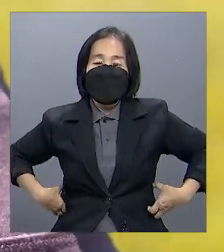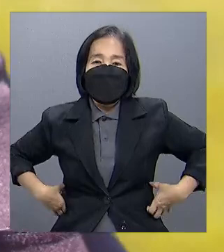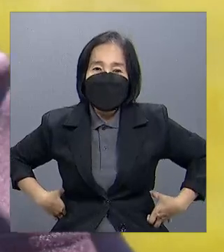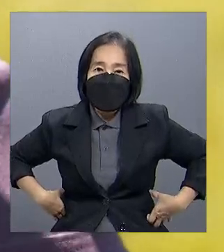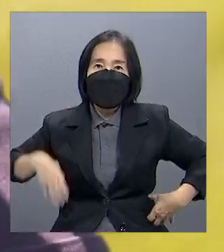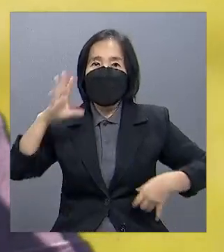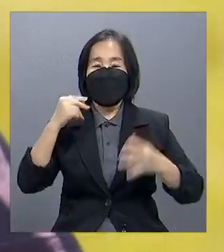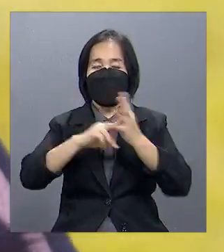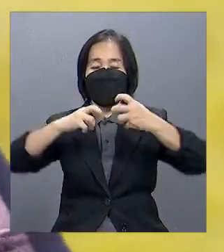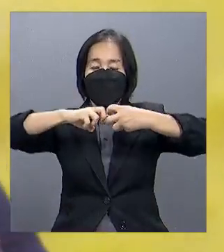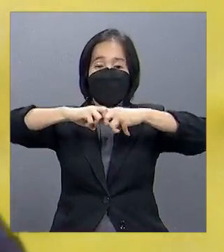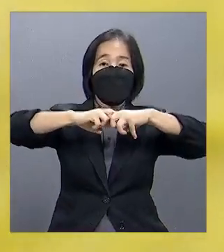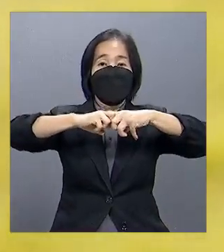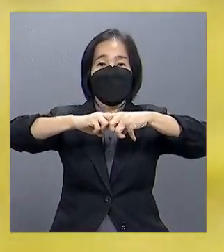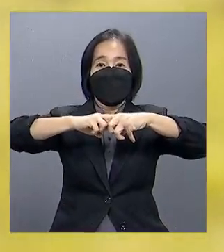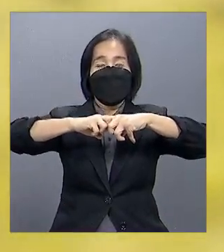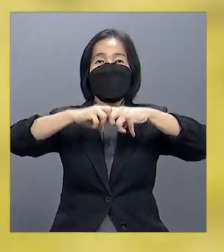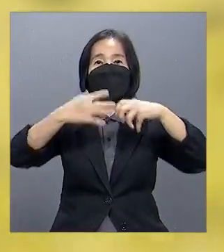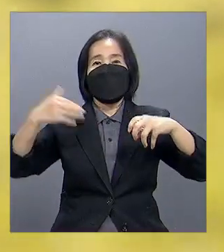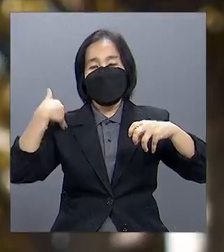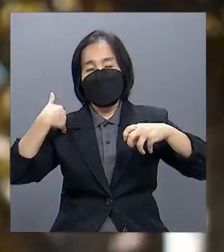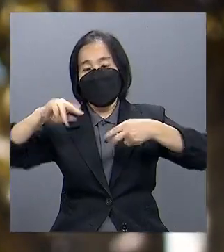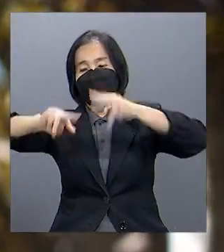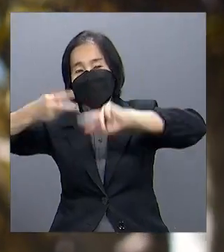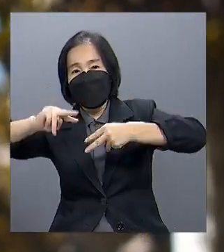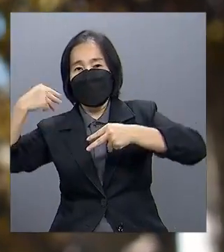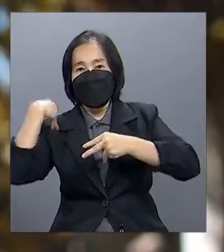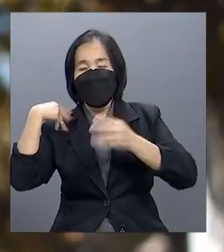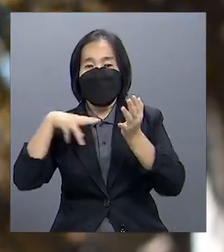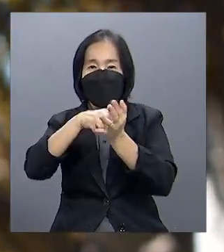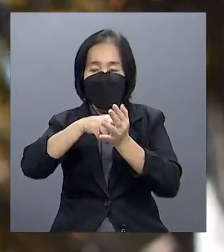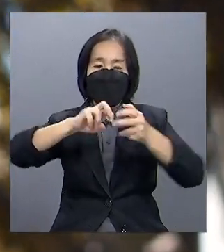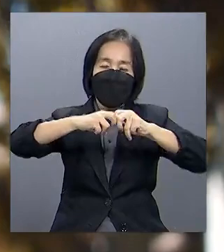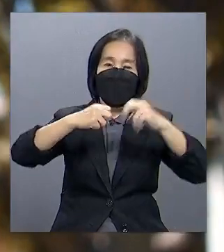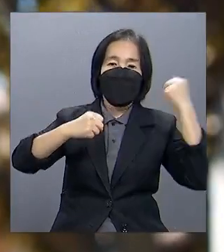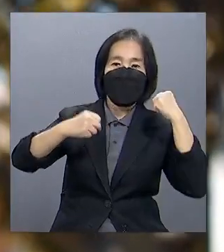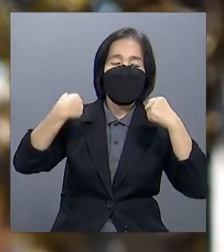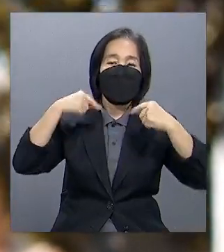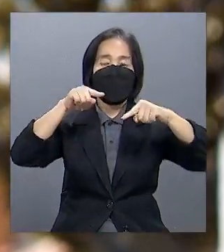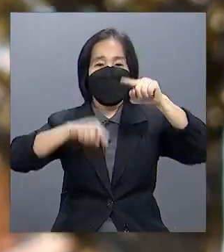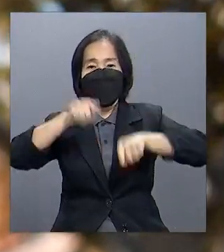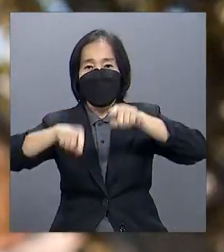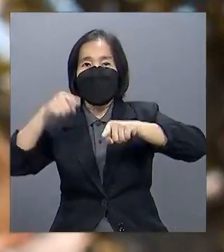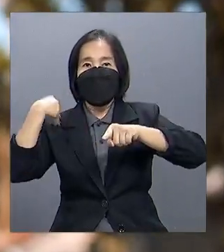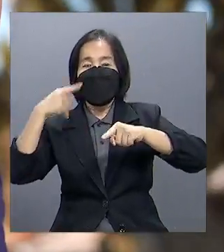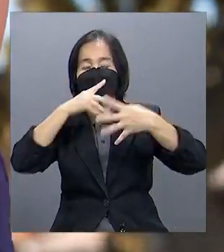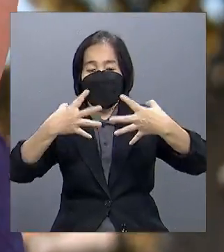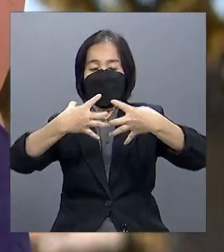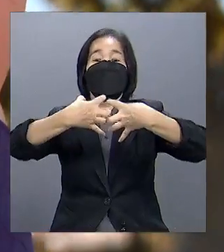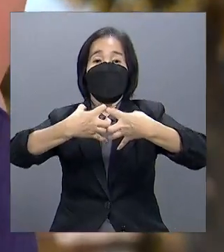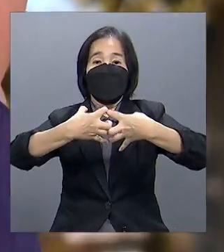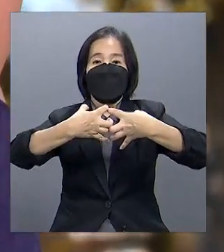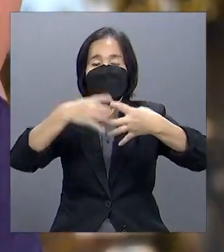ขึ้นบางมัดอ่อนแอลงก็อาจจะส่งผลกระทบต่อโครงสร้างของกระดูกสันหลังเช่นภาวะหมอนรองกระดูกเคลื่อนกระ